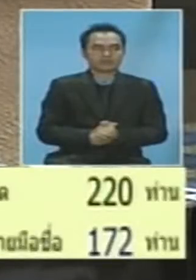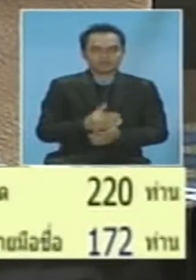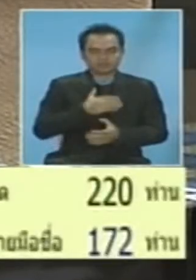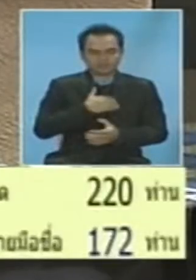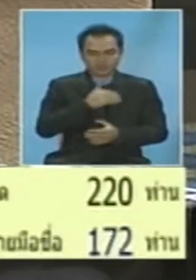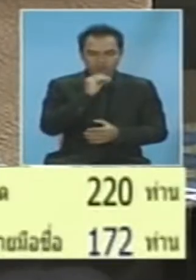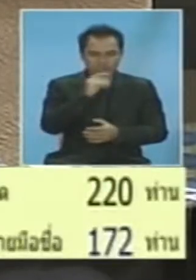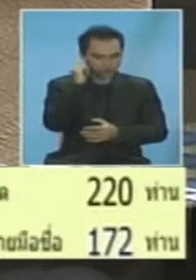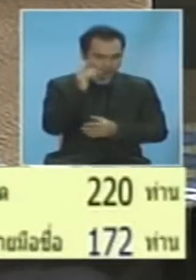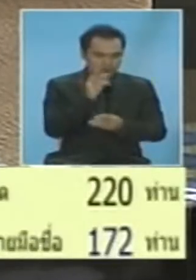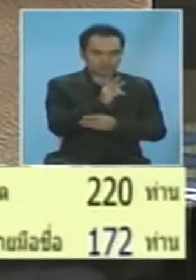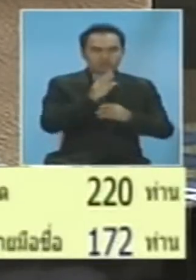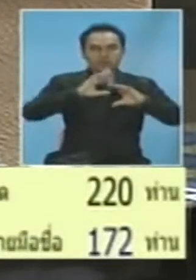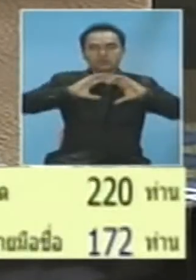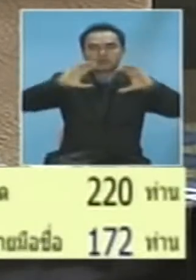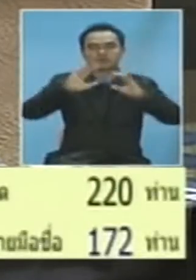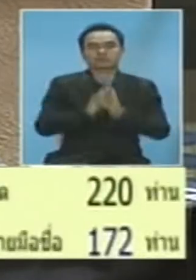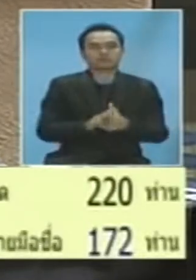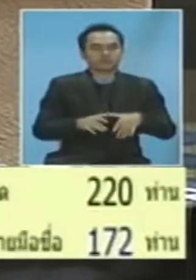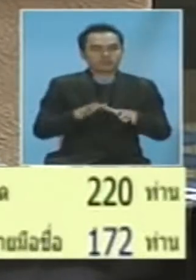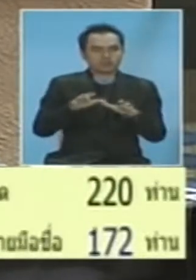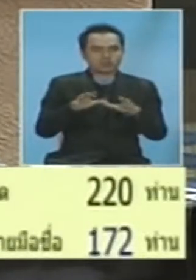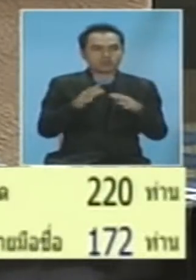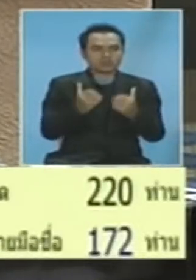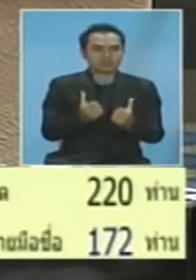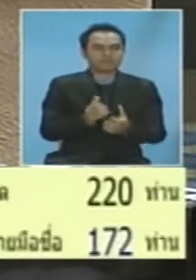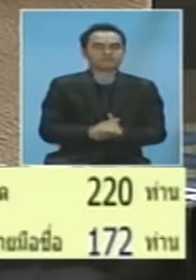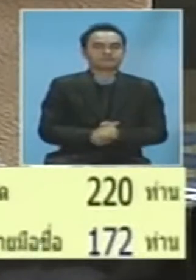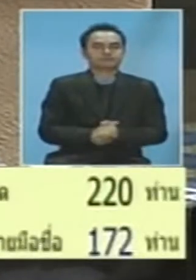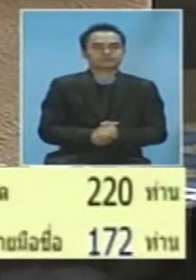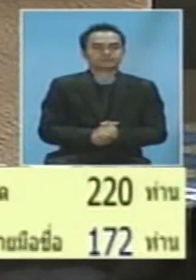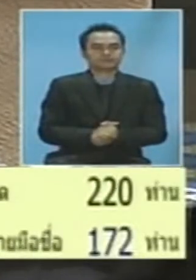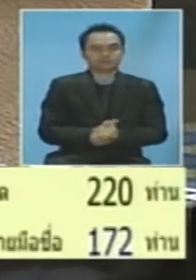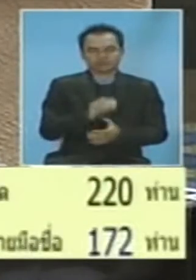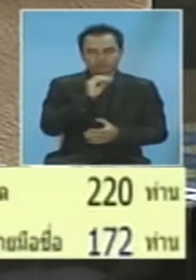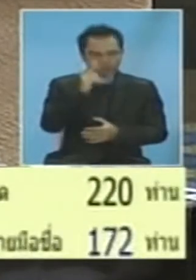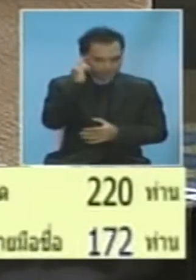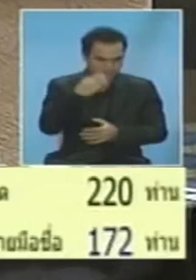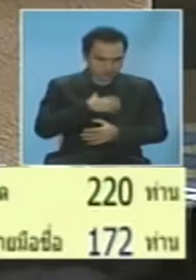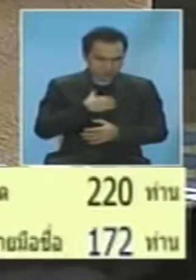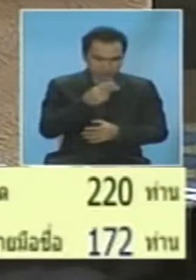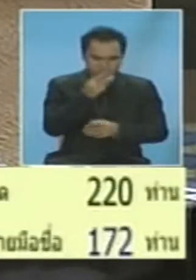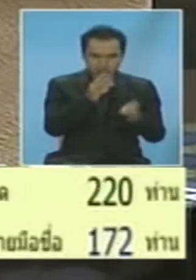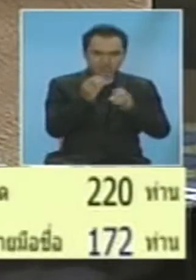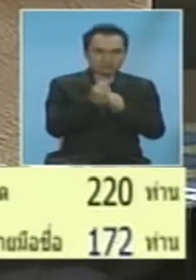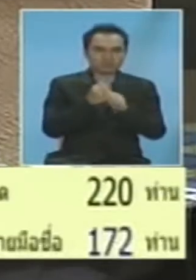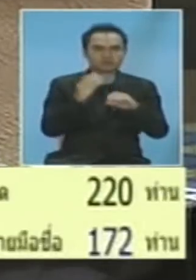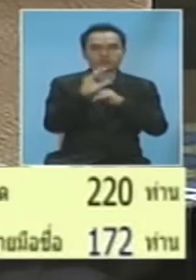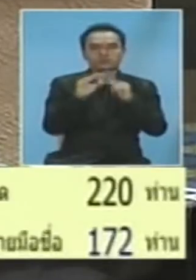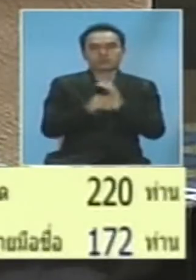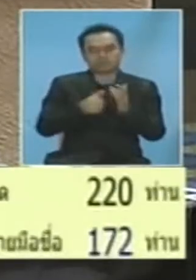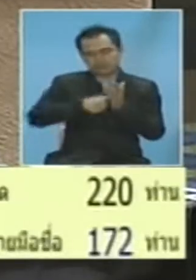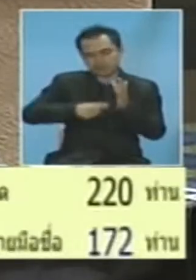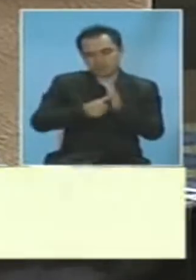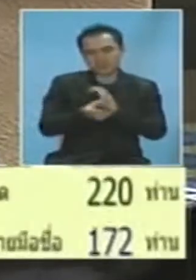างรัฐบาลนางสาวยิ่งลักษณ์ชินวัตรก็ถือว่าโครงการรับจำนำข้าวห